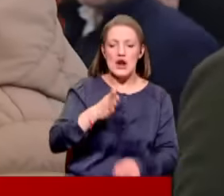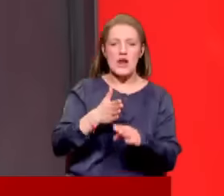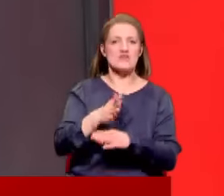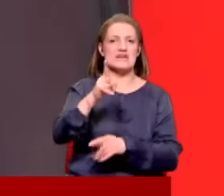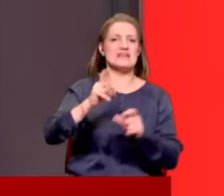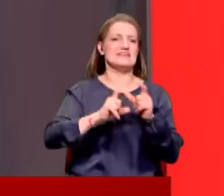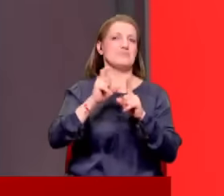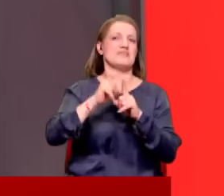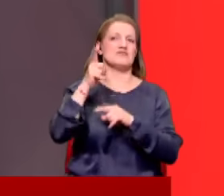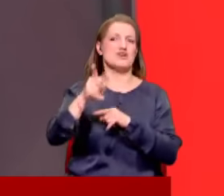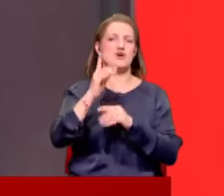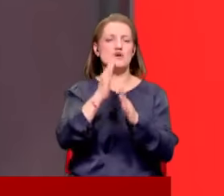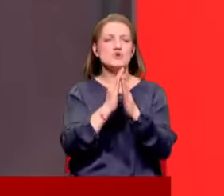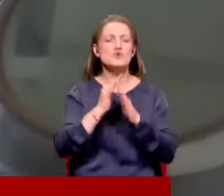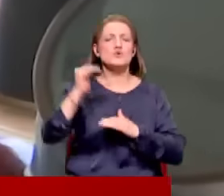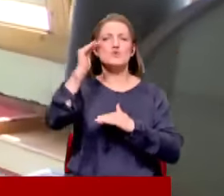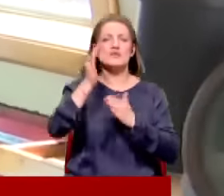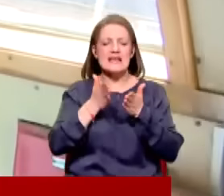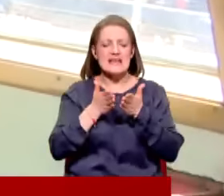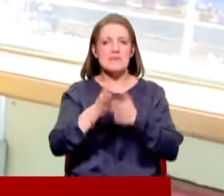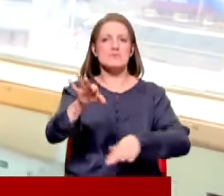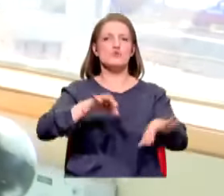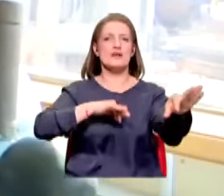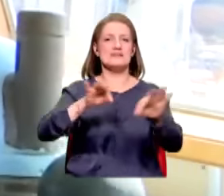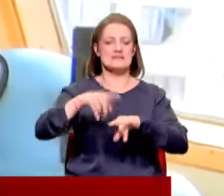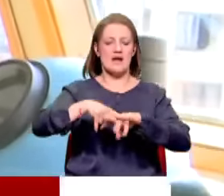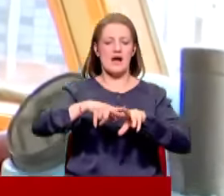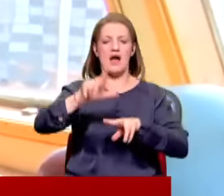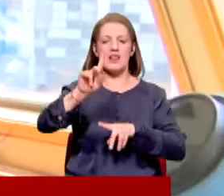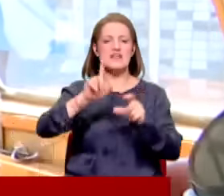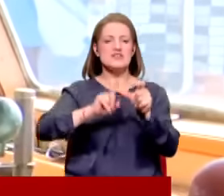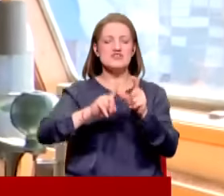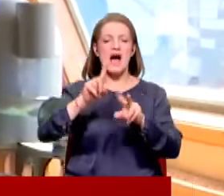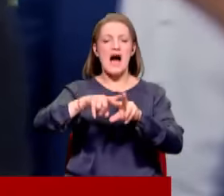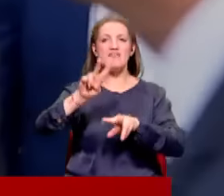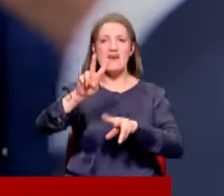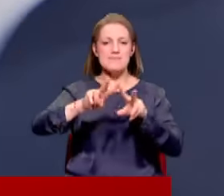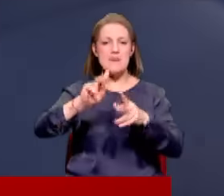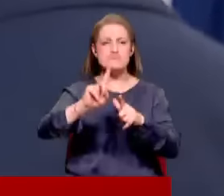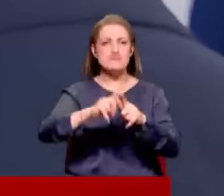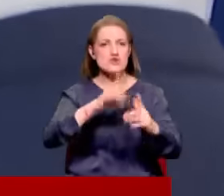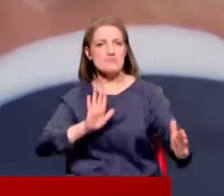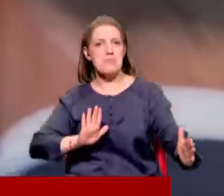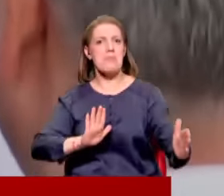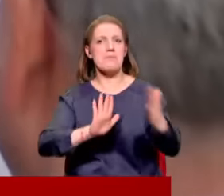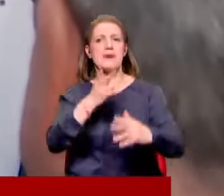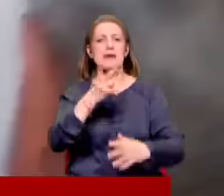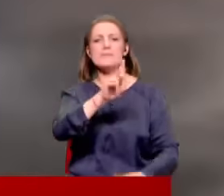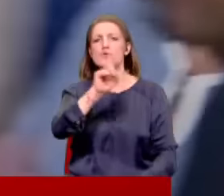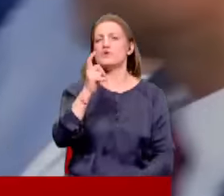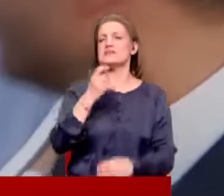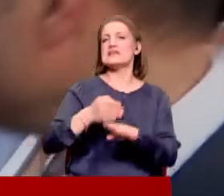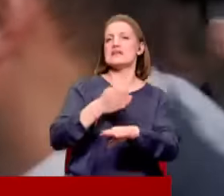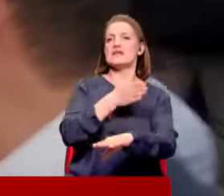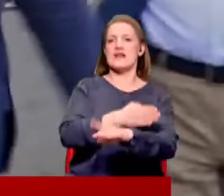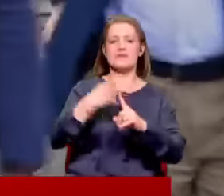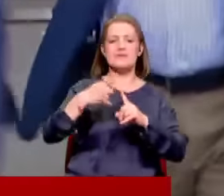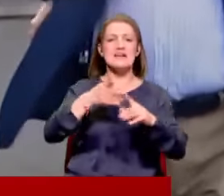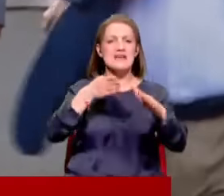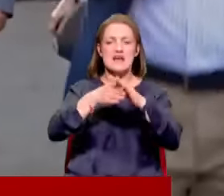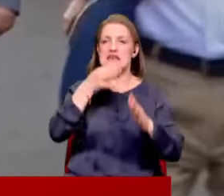gerçekleştirdi Sinem Dedetaş, yüksek gemi mühendisi. Haliç Tersanesi'nin AVM projesine karşı durmuştu. 2019'dan önce